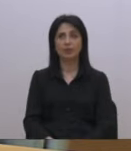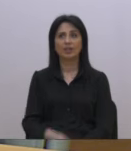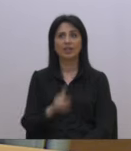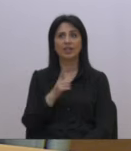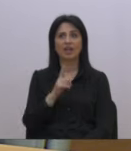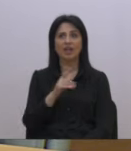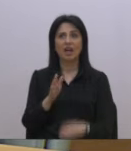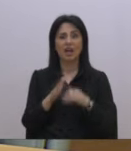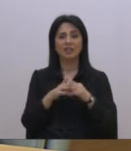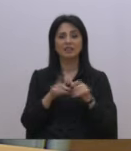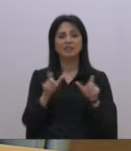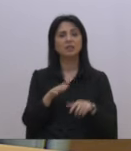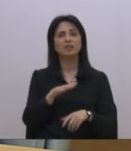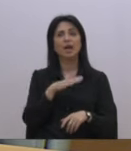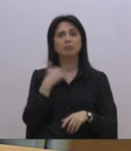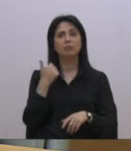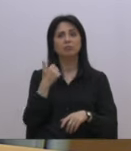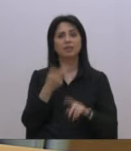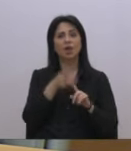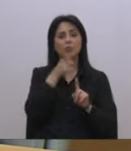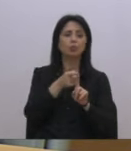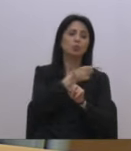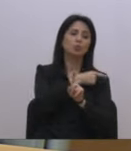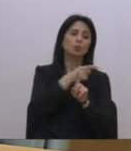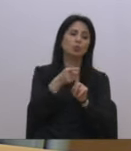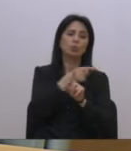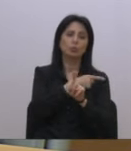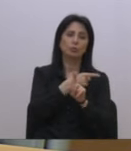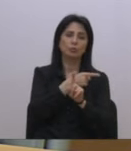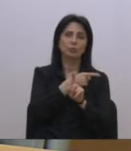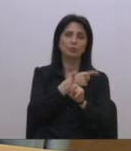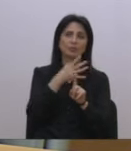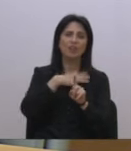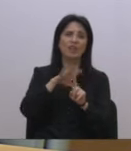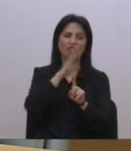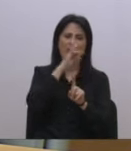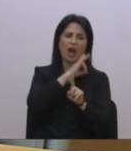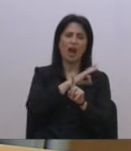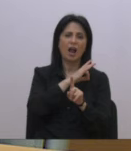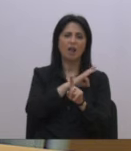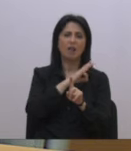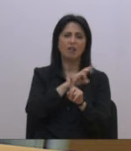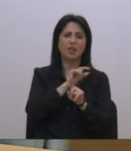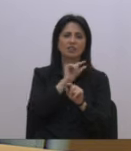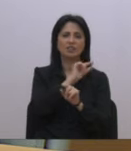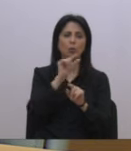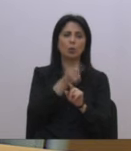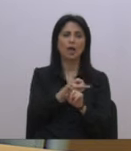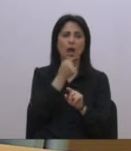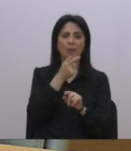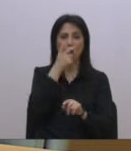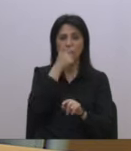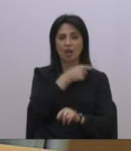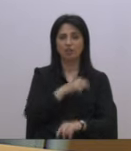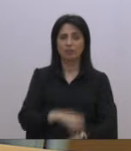რატომ სანქციები არ დაუწესეს იმ პერიოდში, როდესაც ქვეყნის ღალატის მუხლი ამოიღო